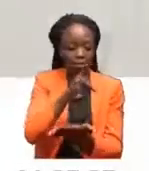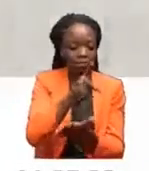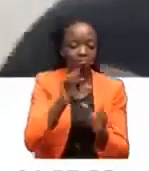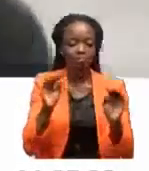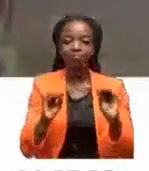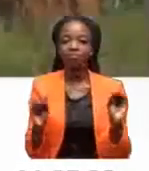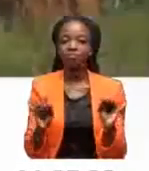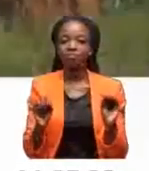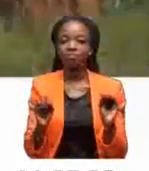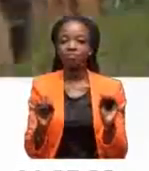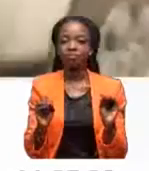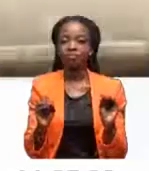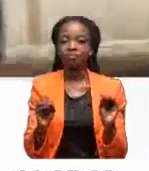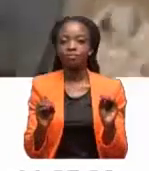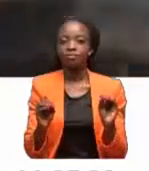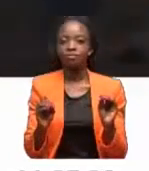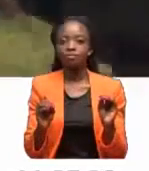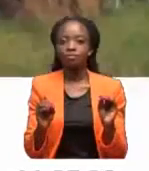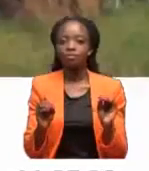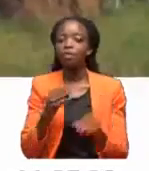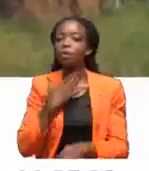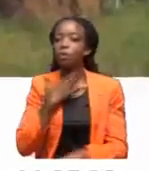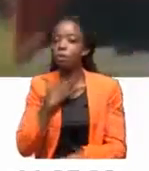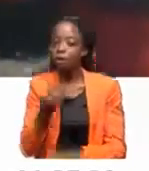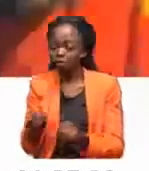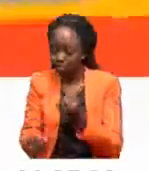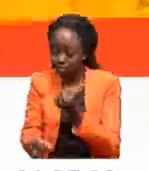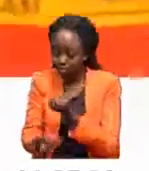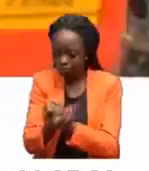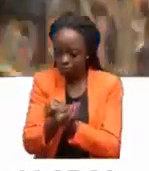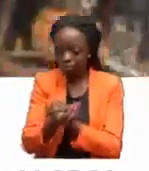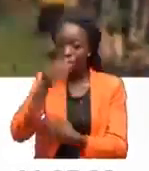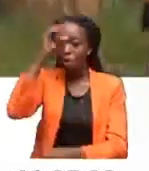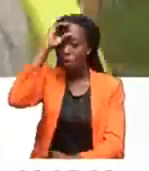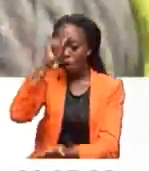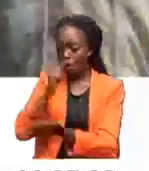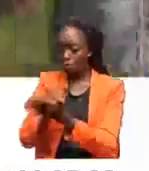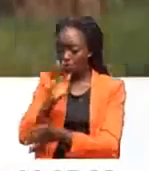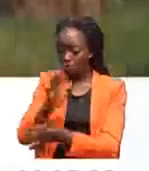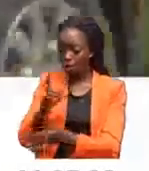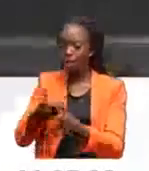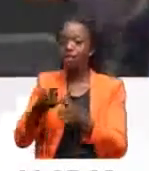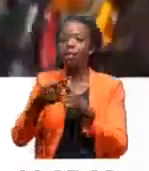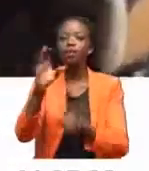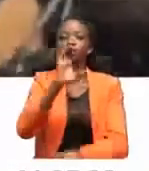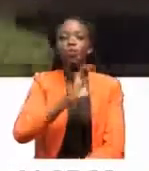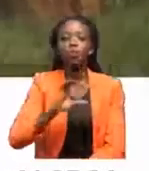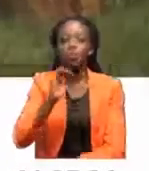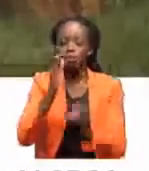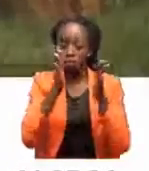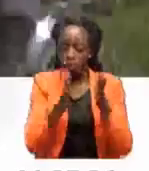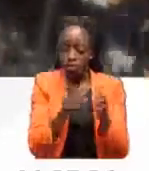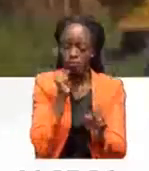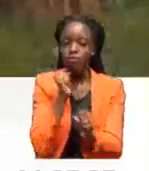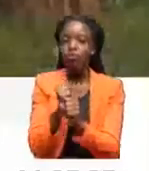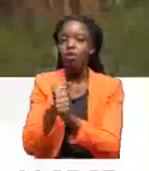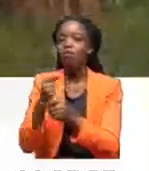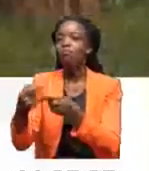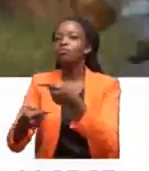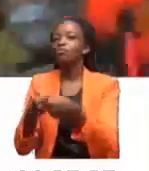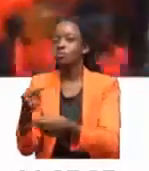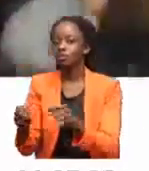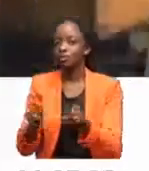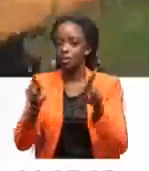Kwa sababu gani? Wanataka kuongwa katika maofisi zao ndiposa contractor afanye nini? Afanye kazi. Hata